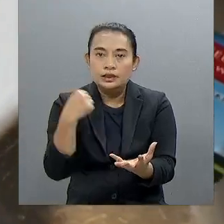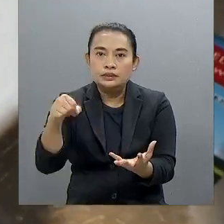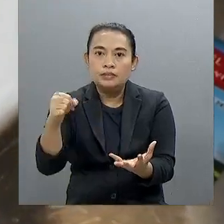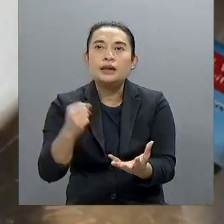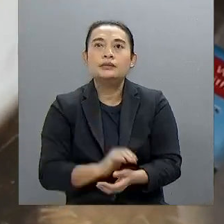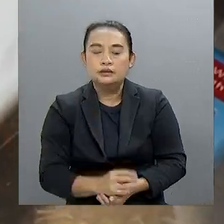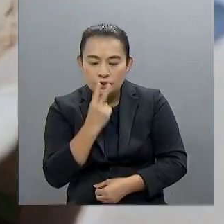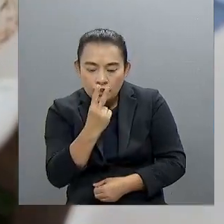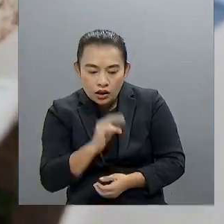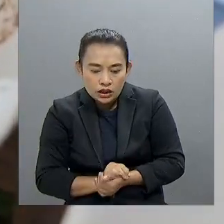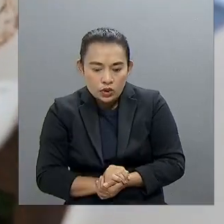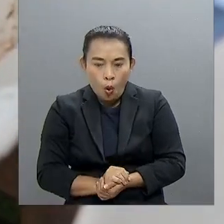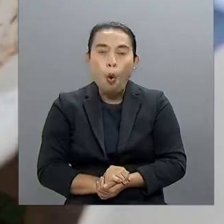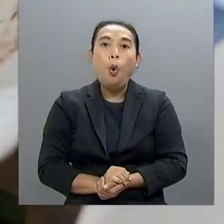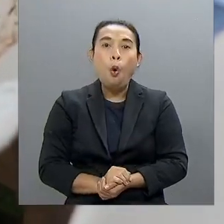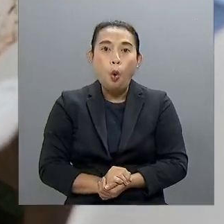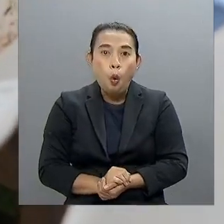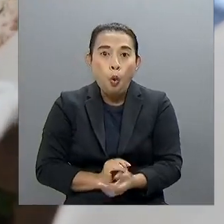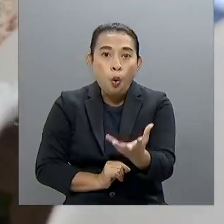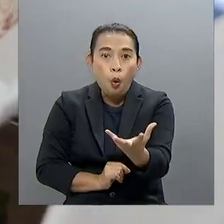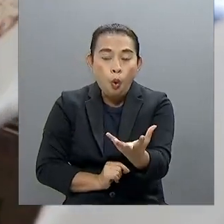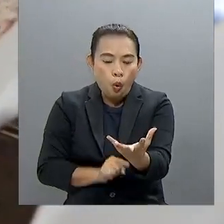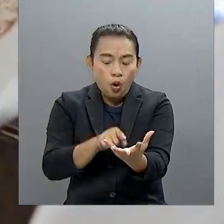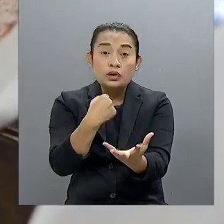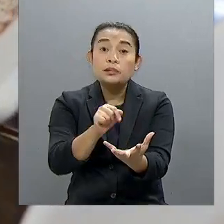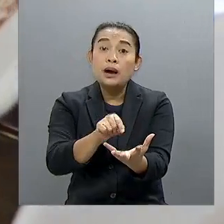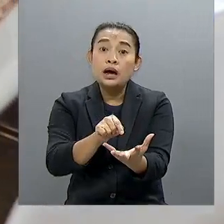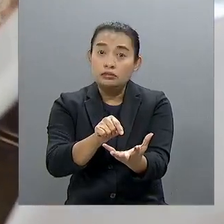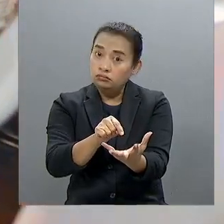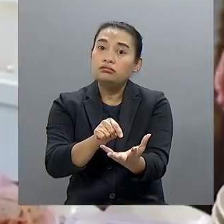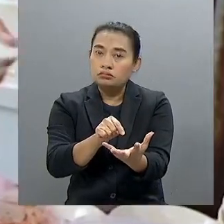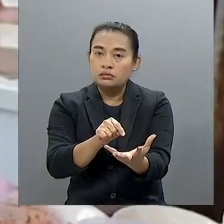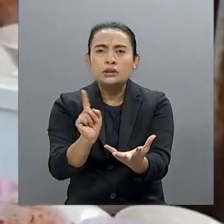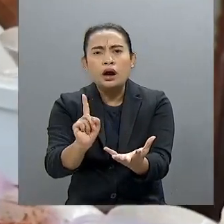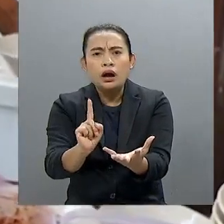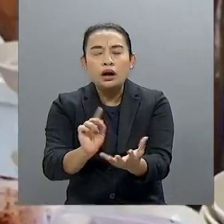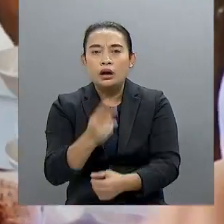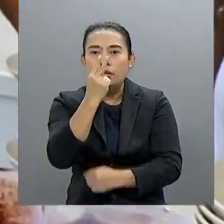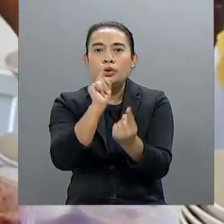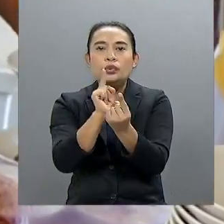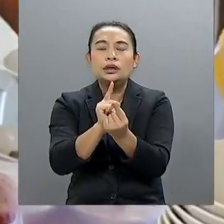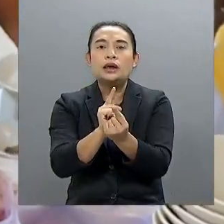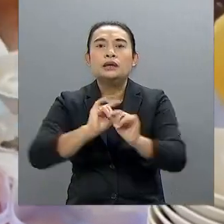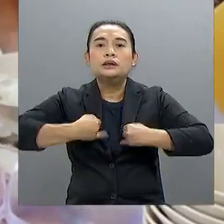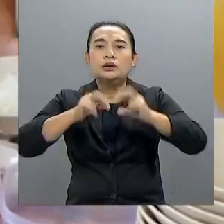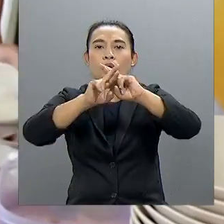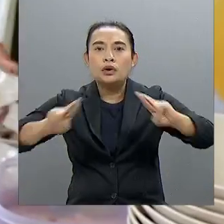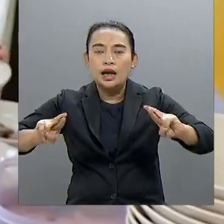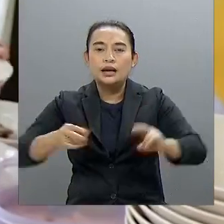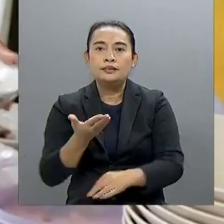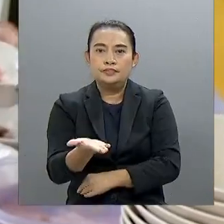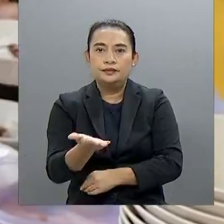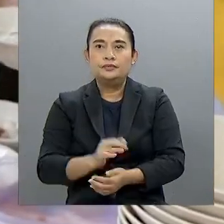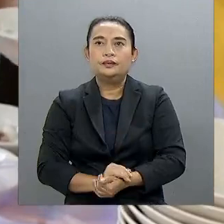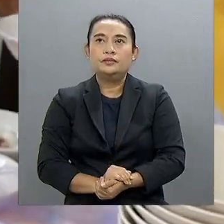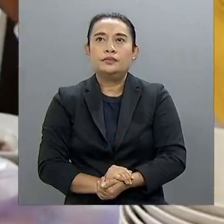being baptESEาทไปได้ยังไไปรจกัเจาค Lifted theาก luli Equity่อนหนานี้